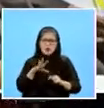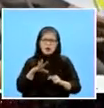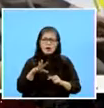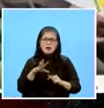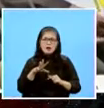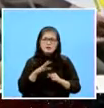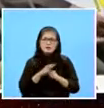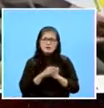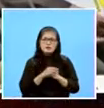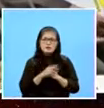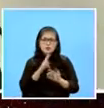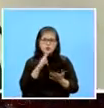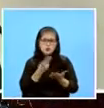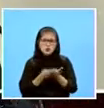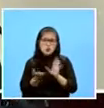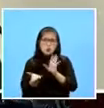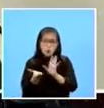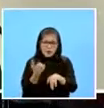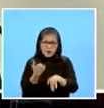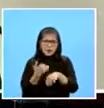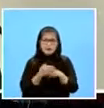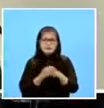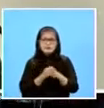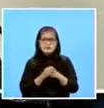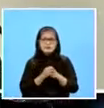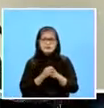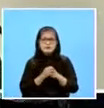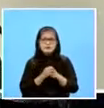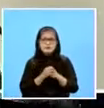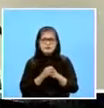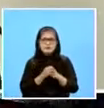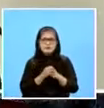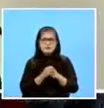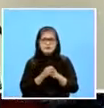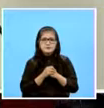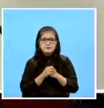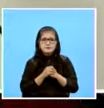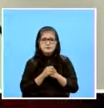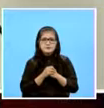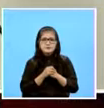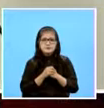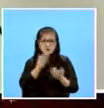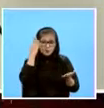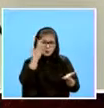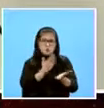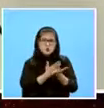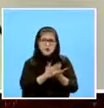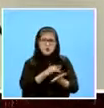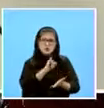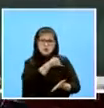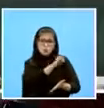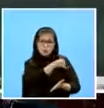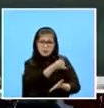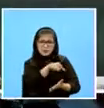memverifikasi ulang padahal tidak dilakukan verifikasi ulang. Namun keputusan lolos yang sudah keluar pada bulan Januari lalu diubah menjadi tidak